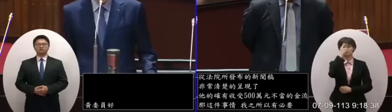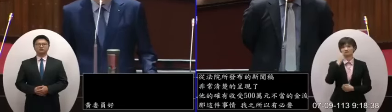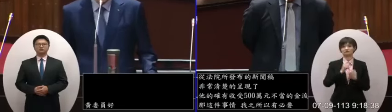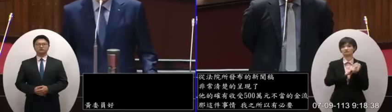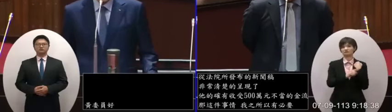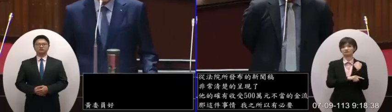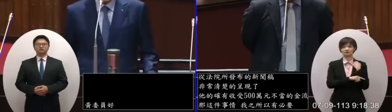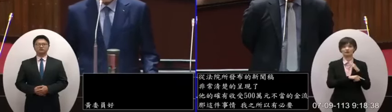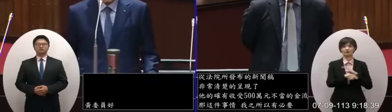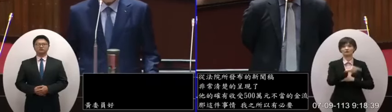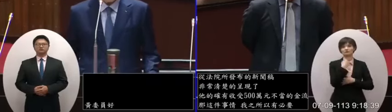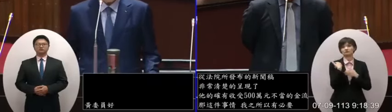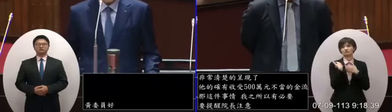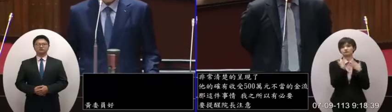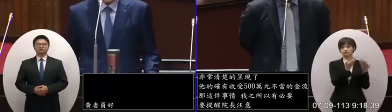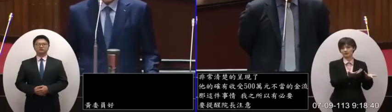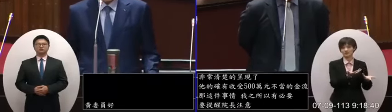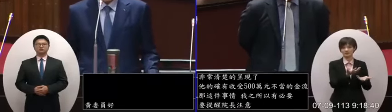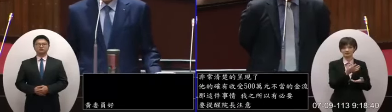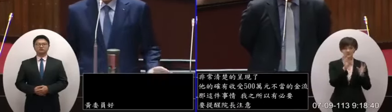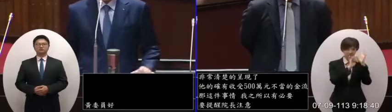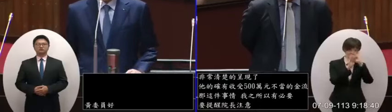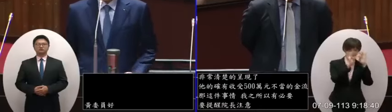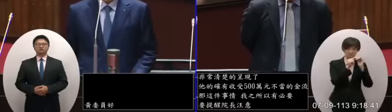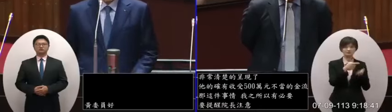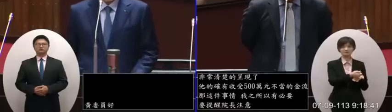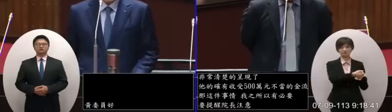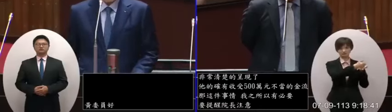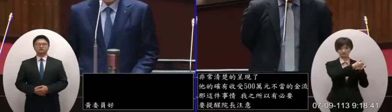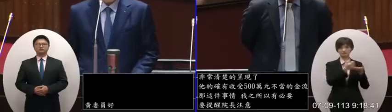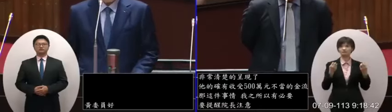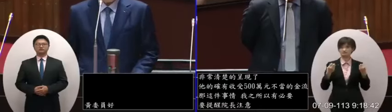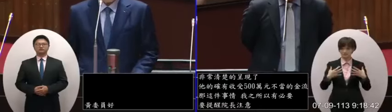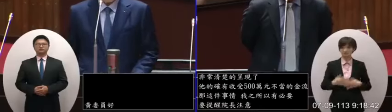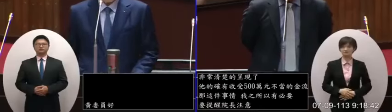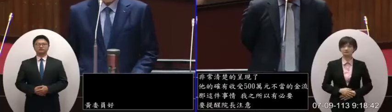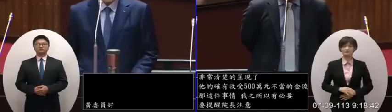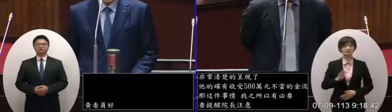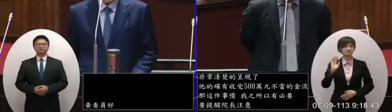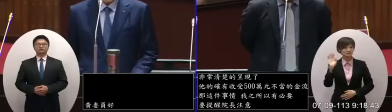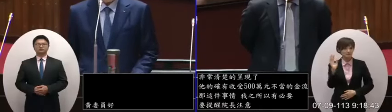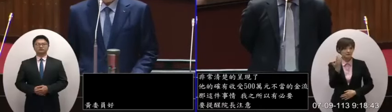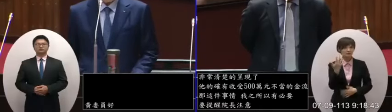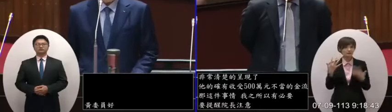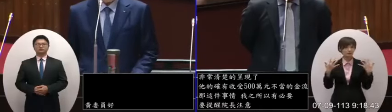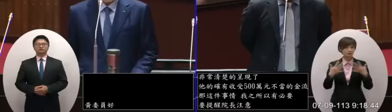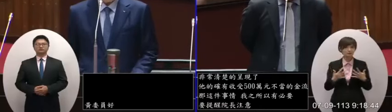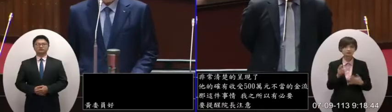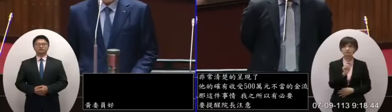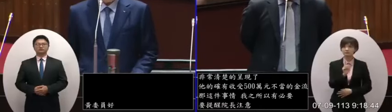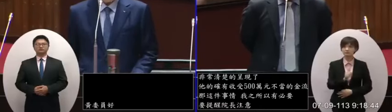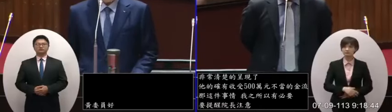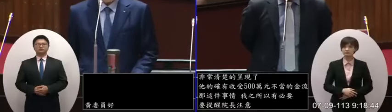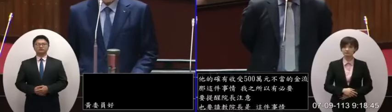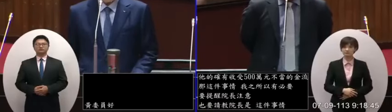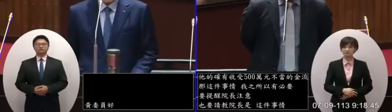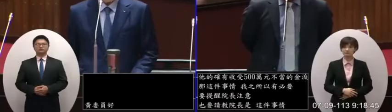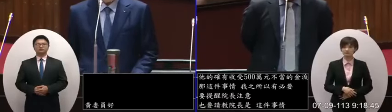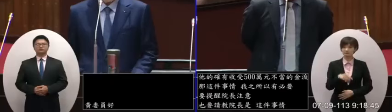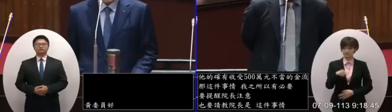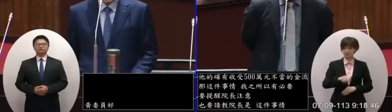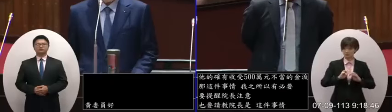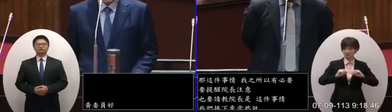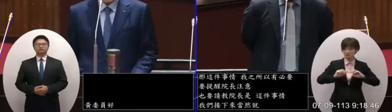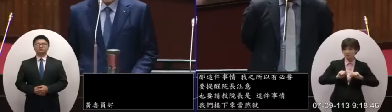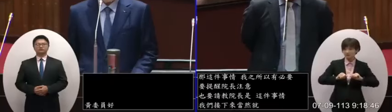关了、侦办，我们都尊重，这个没有问题。但问题是什么？问题是这一个土地